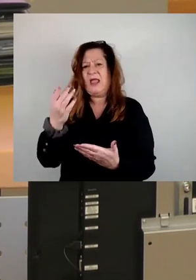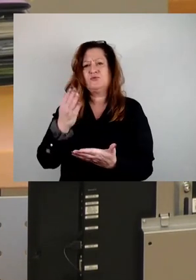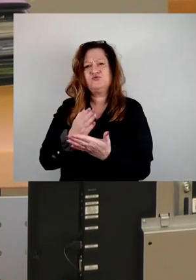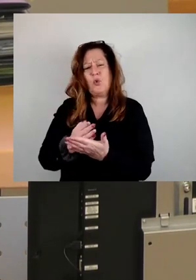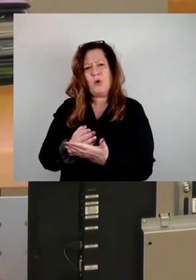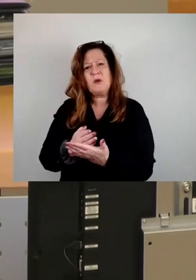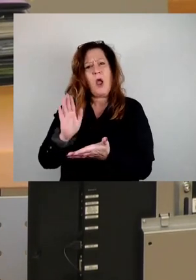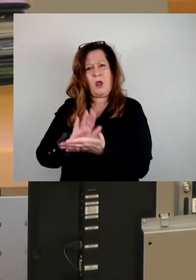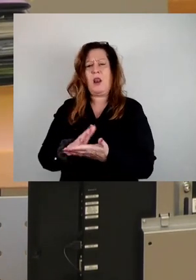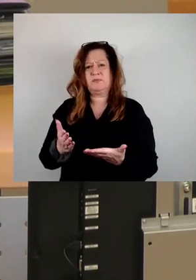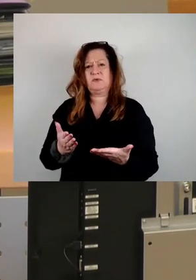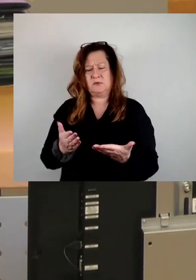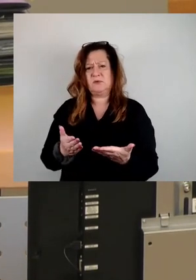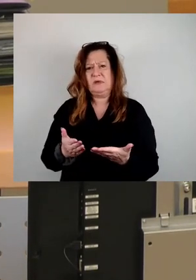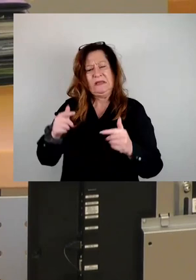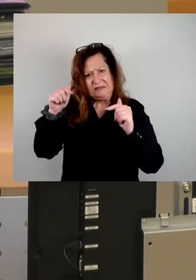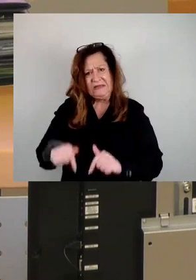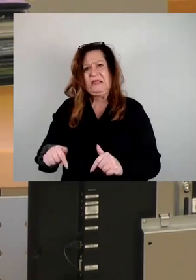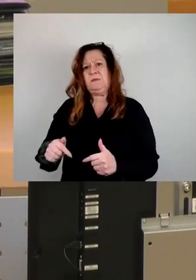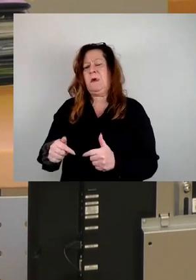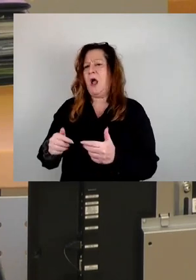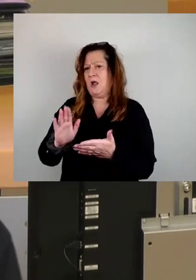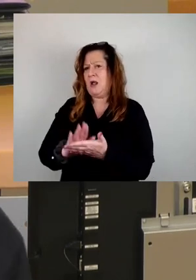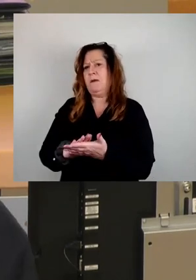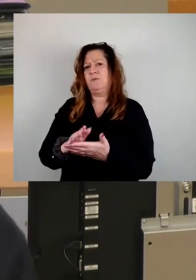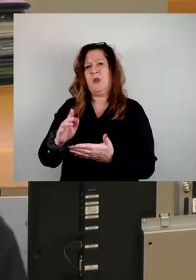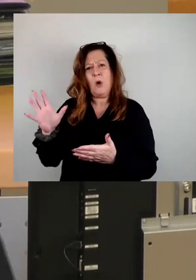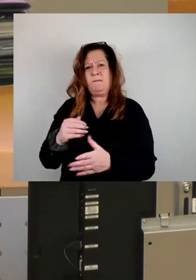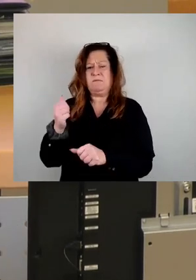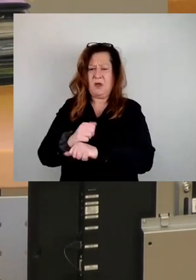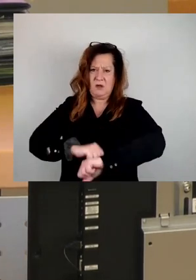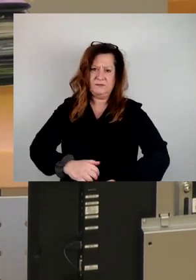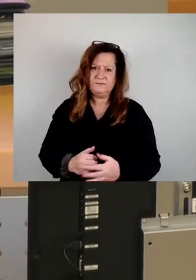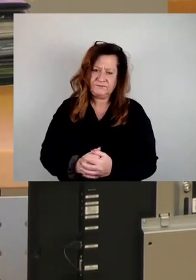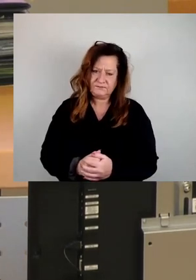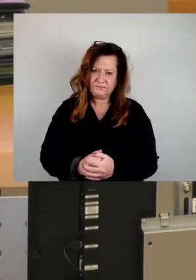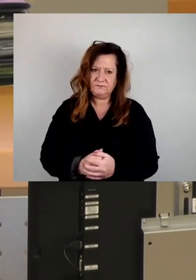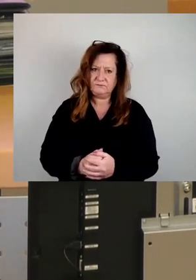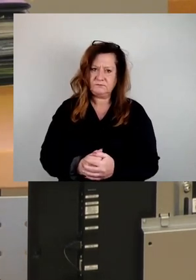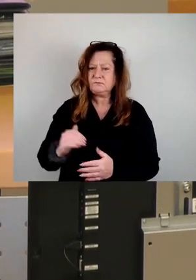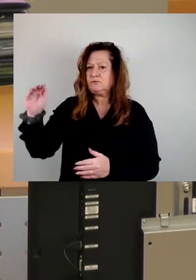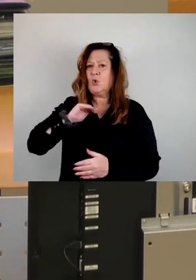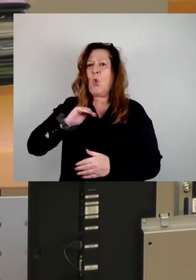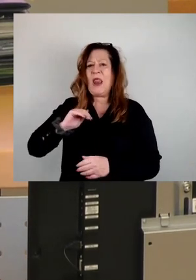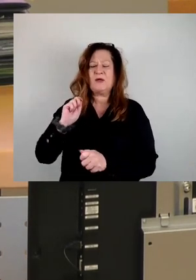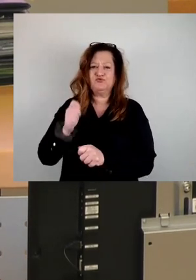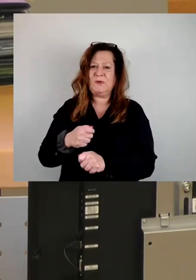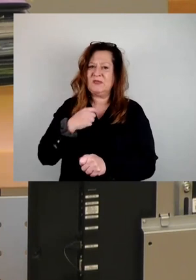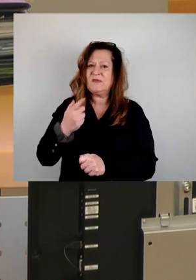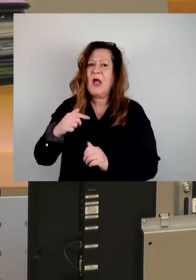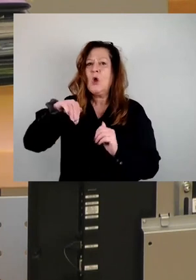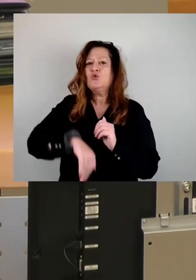das diesmal gelingen wird und auch mittragen wird. Der Kollege Schmidt hat ja gesagt, dass er am Südpark groß geworden